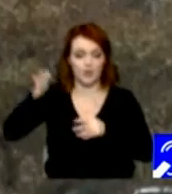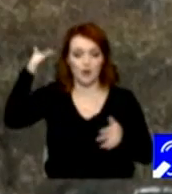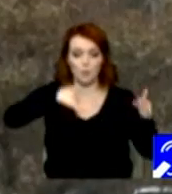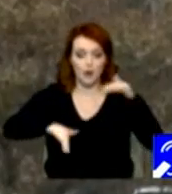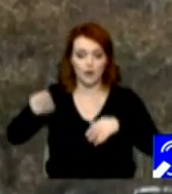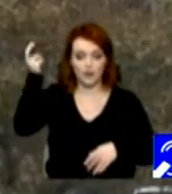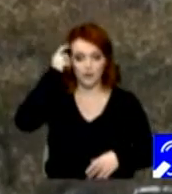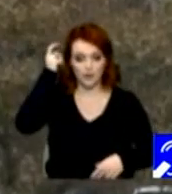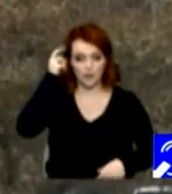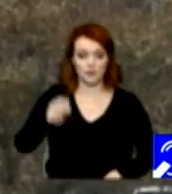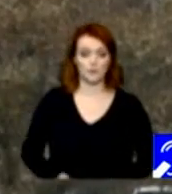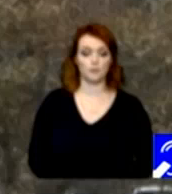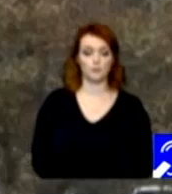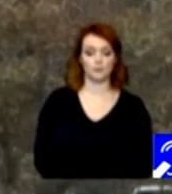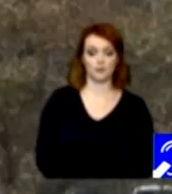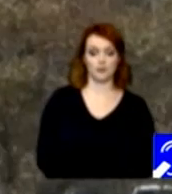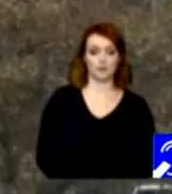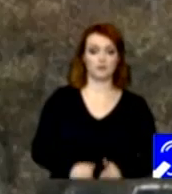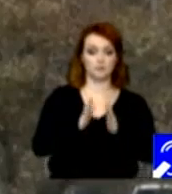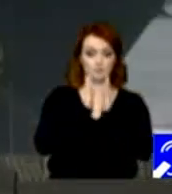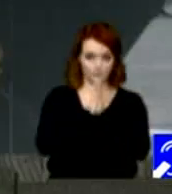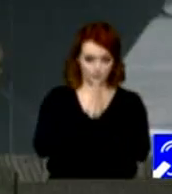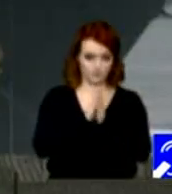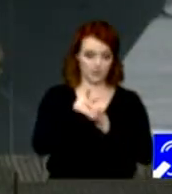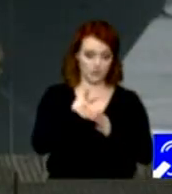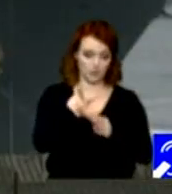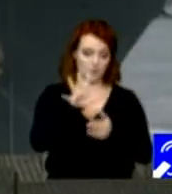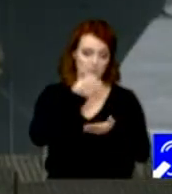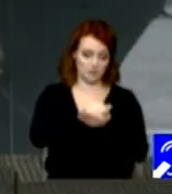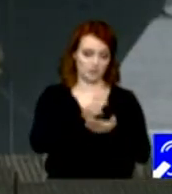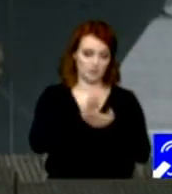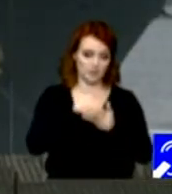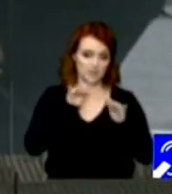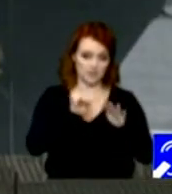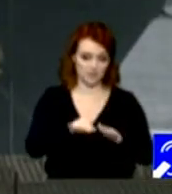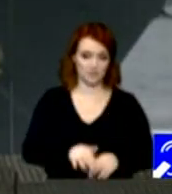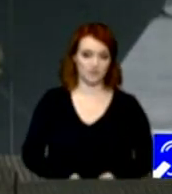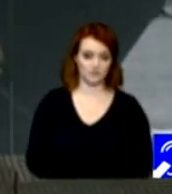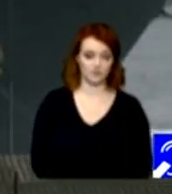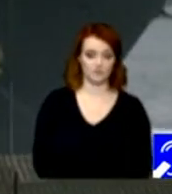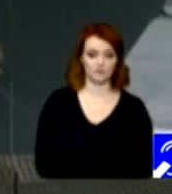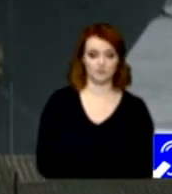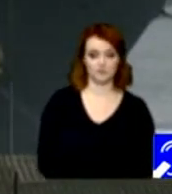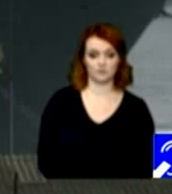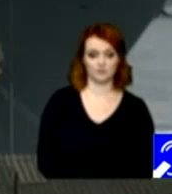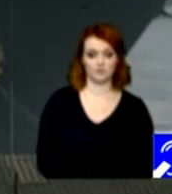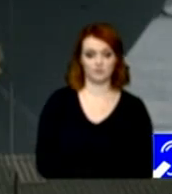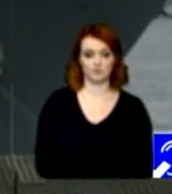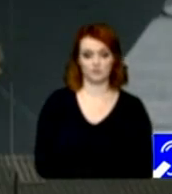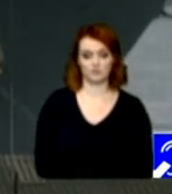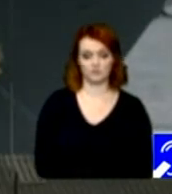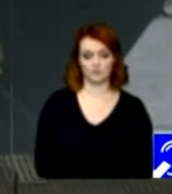american și a ordonat flotei se facă exerciții care au inclus stimularea a distrugerii unor nave străine